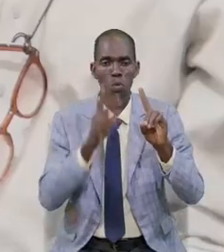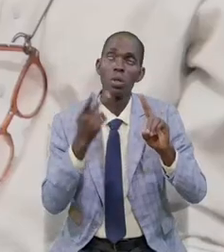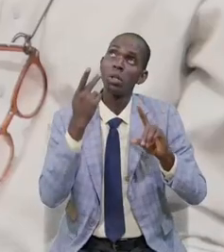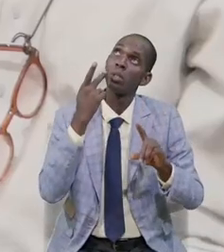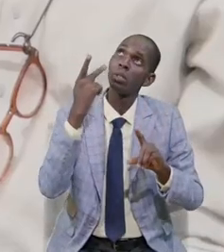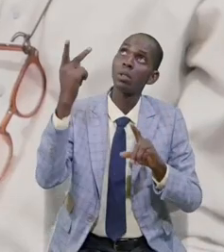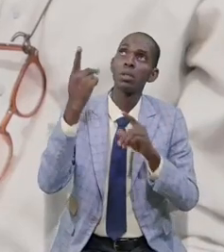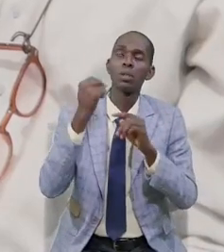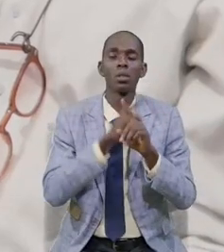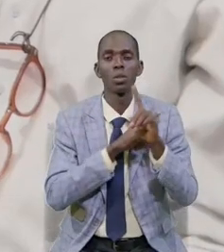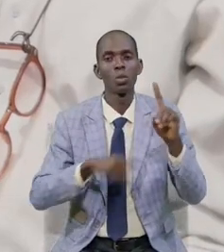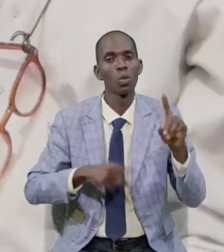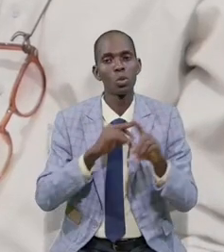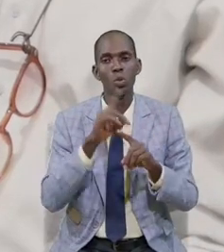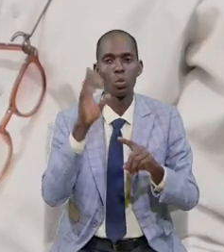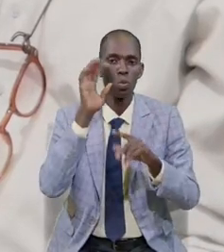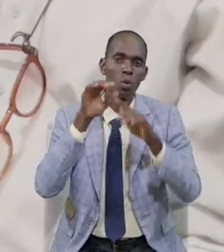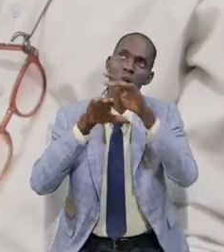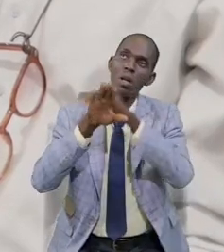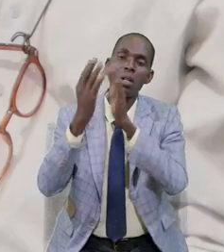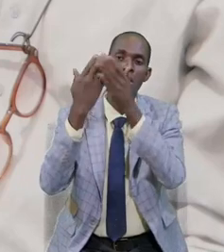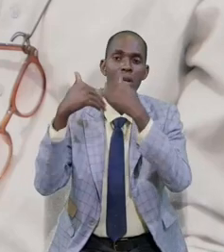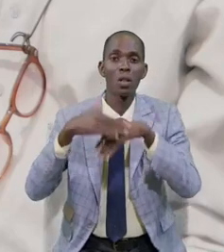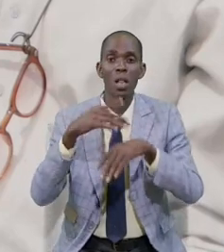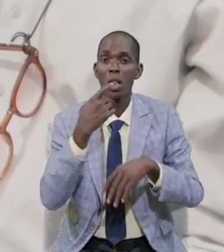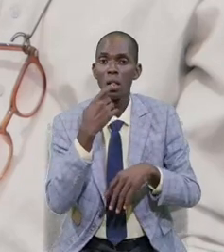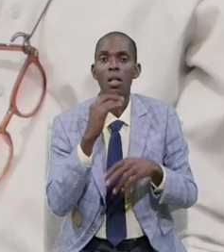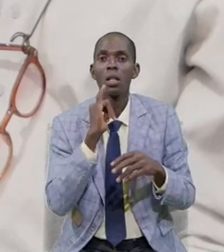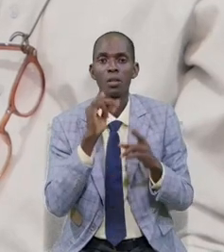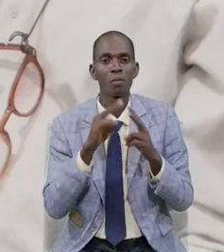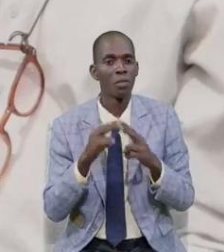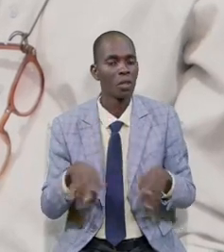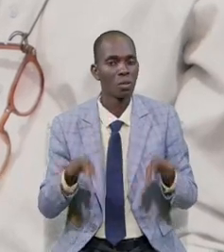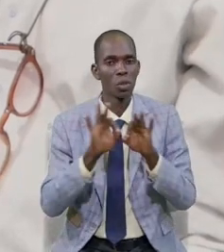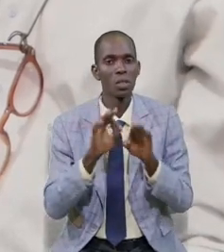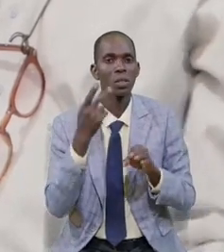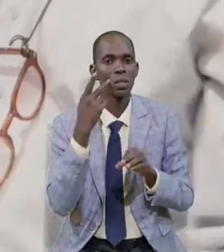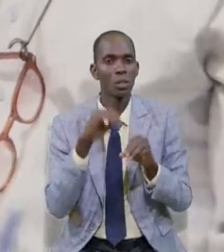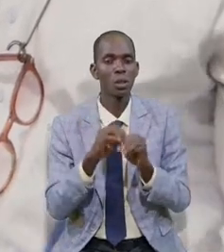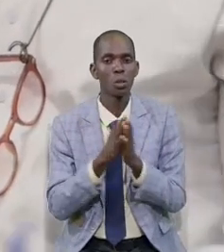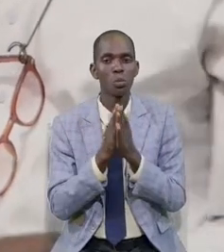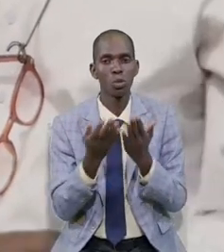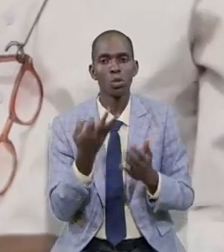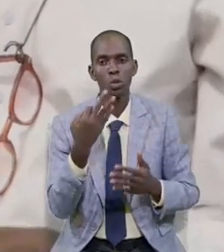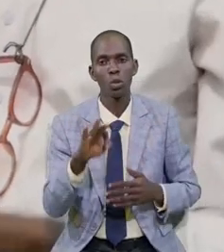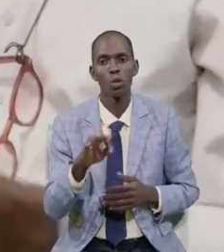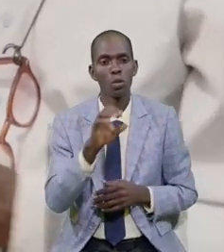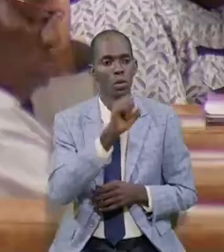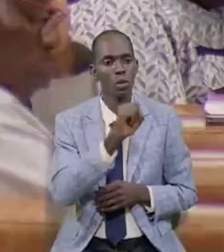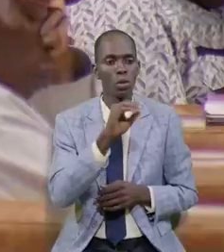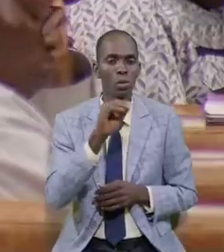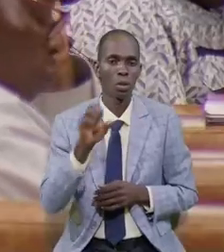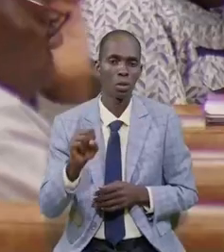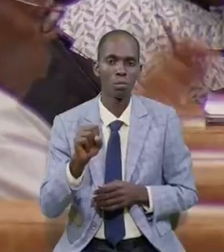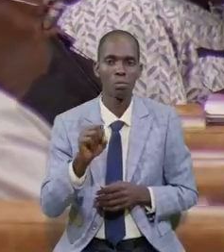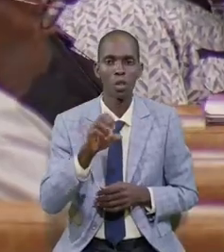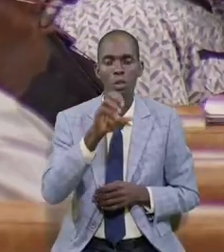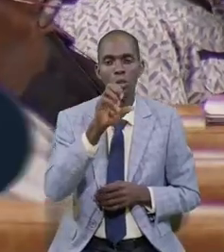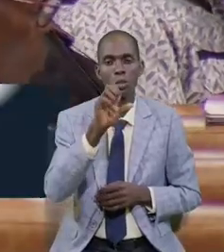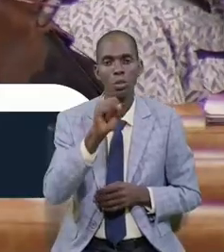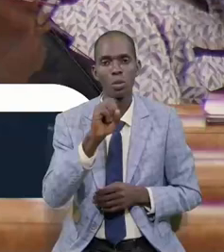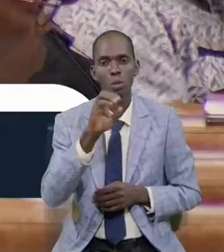Seigneur. La langue est très importante. Allons au Cantique de Salomon,